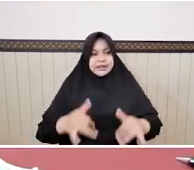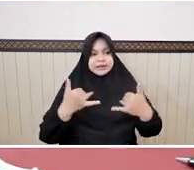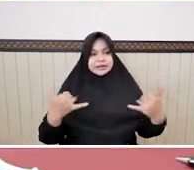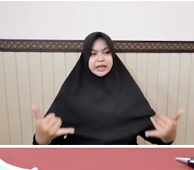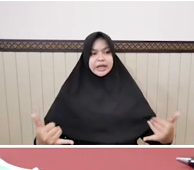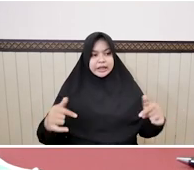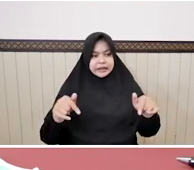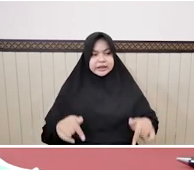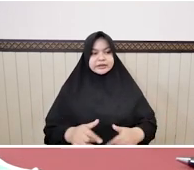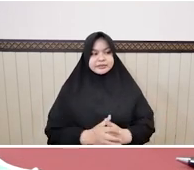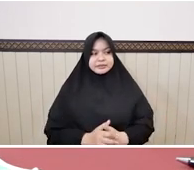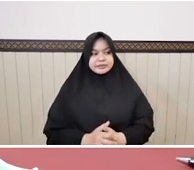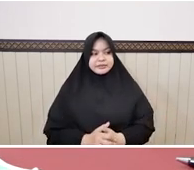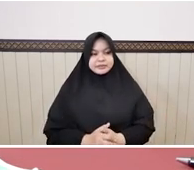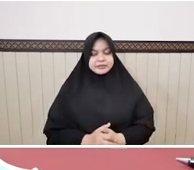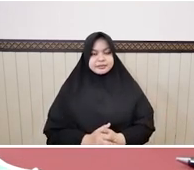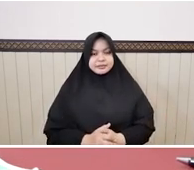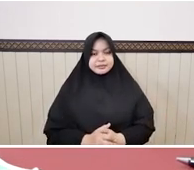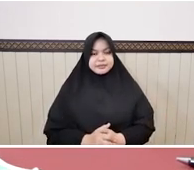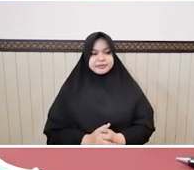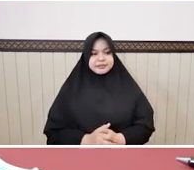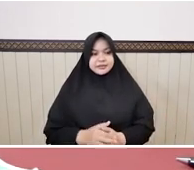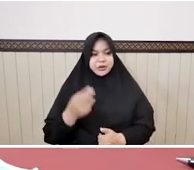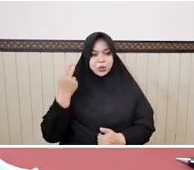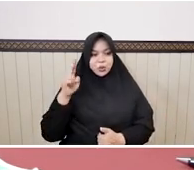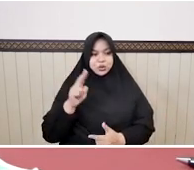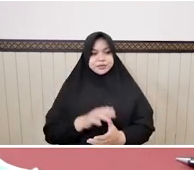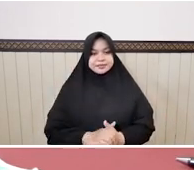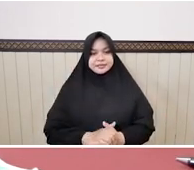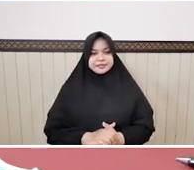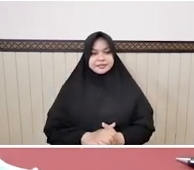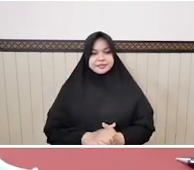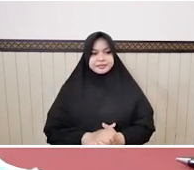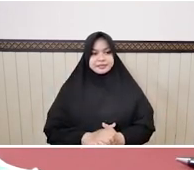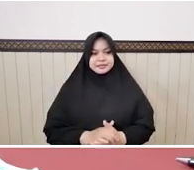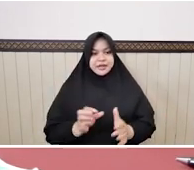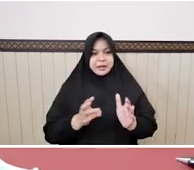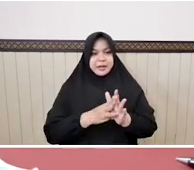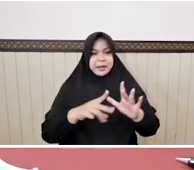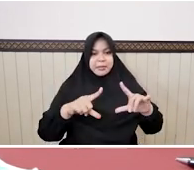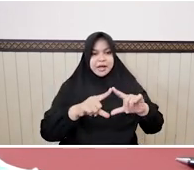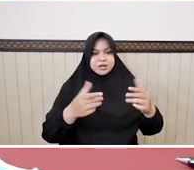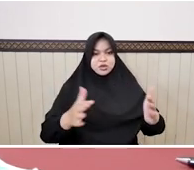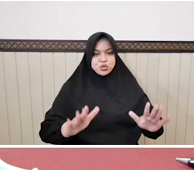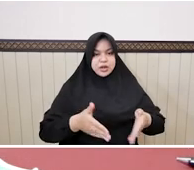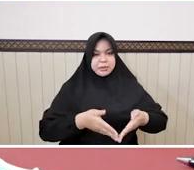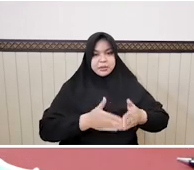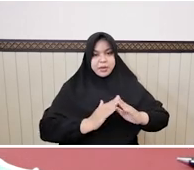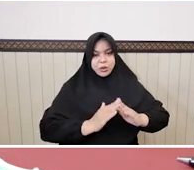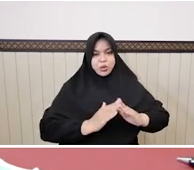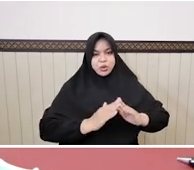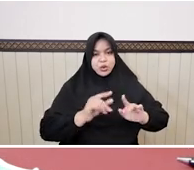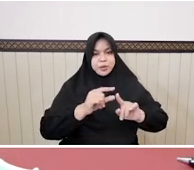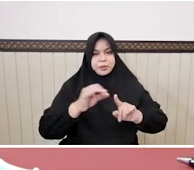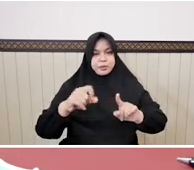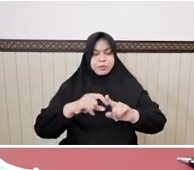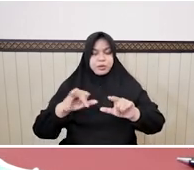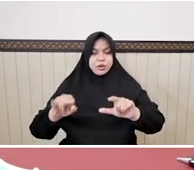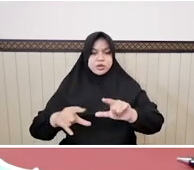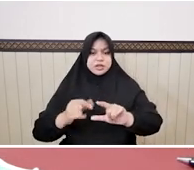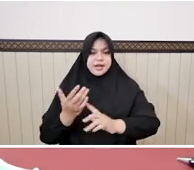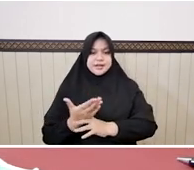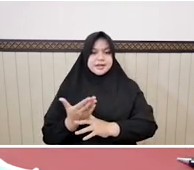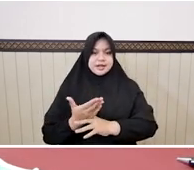ini eh untuk Mahkamah Agung sudah membentuk Pokja akses